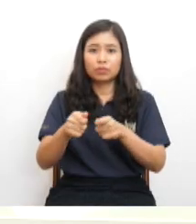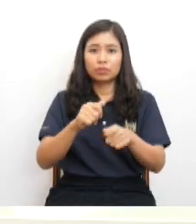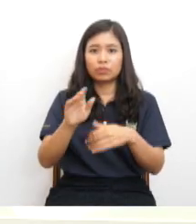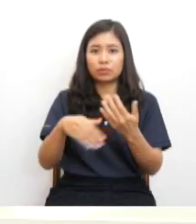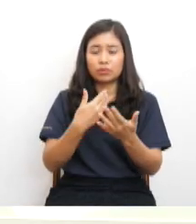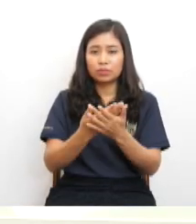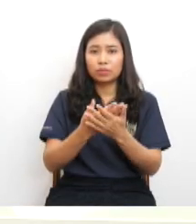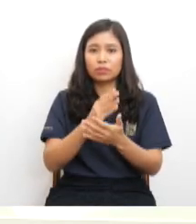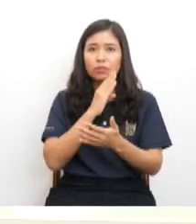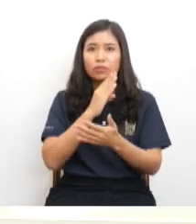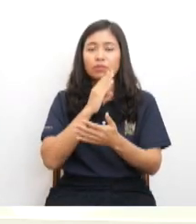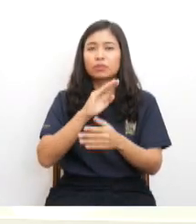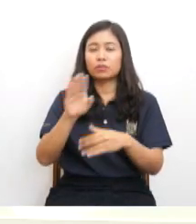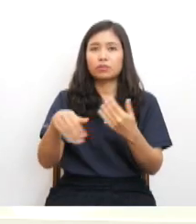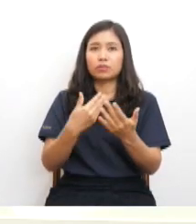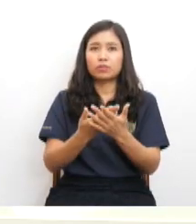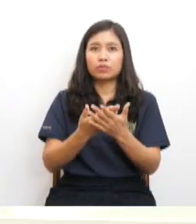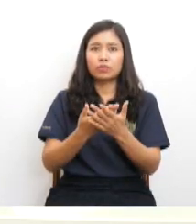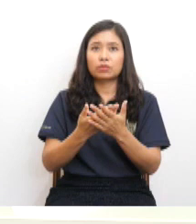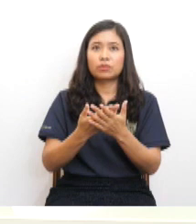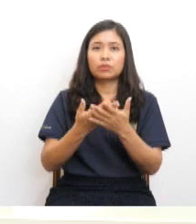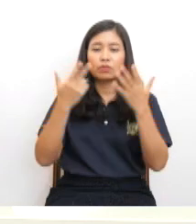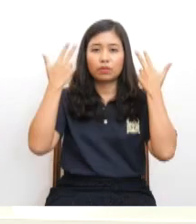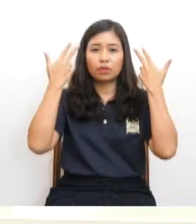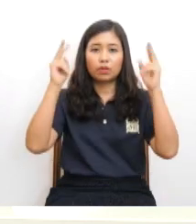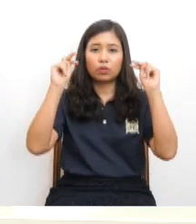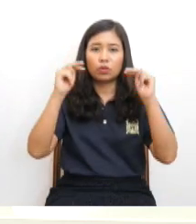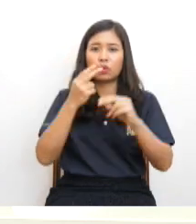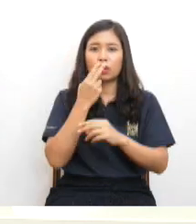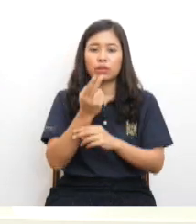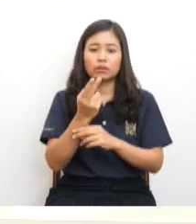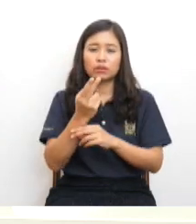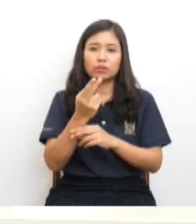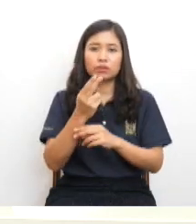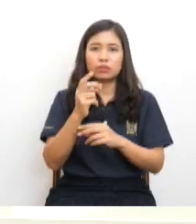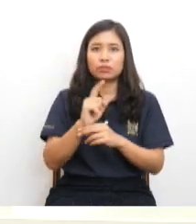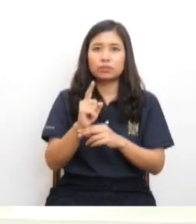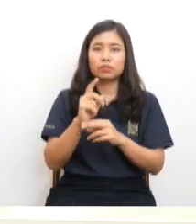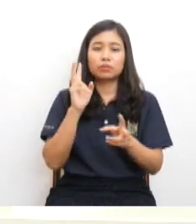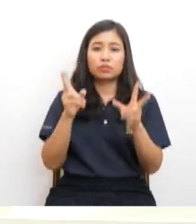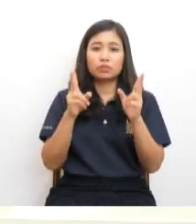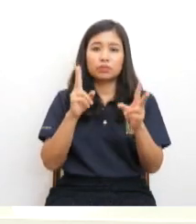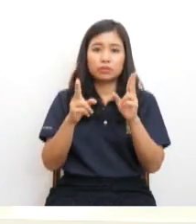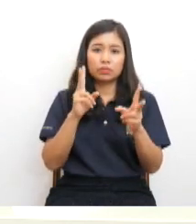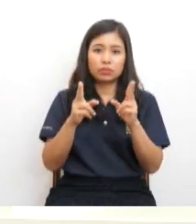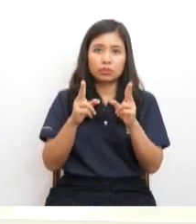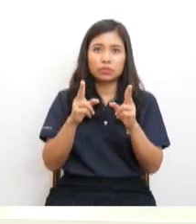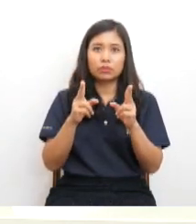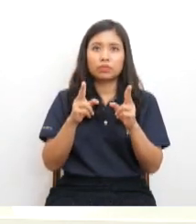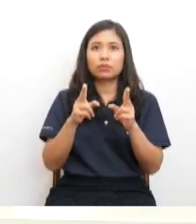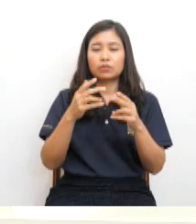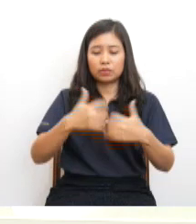ท่านนายกรัฐมนตรีนะครับท่านได้เห็นนะครับการ์ตูนที่เรื่องนึงแล้วก็ท่านคิดว่